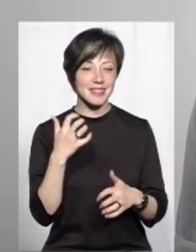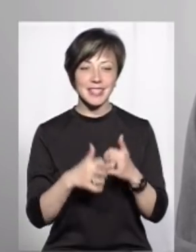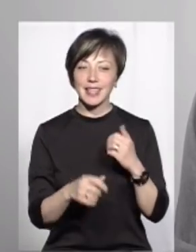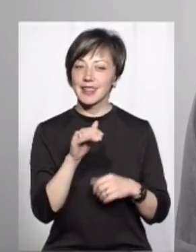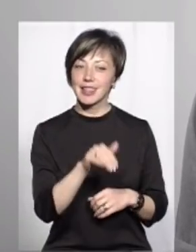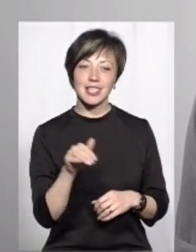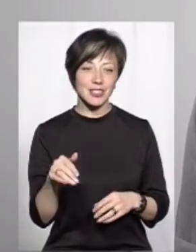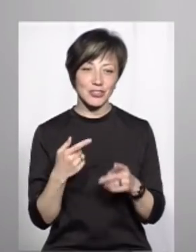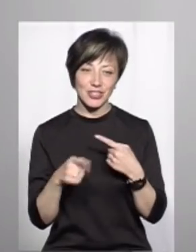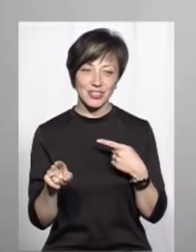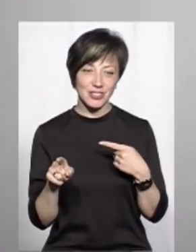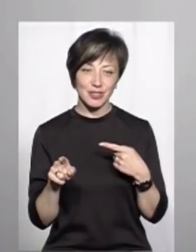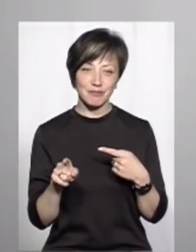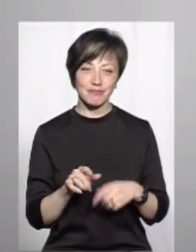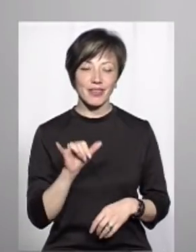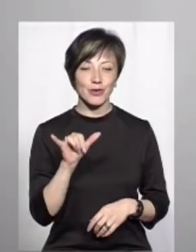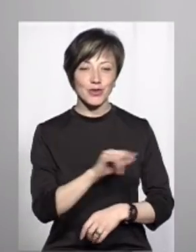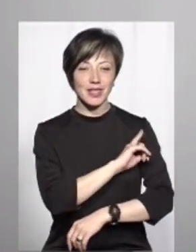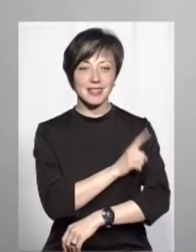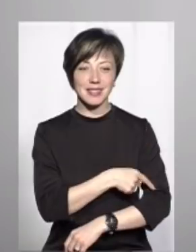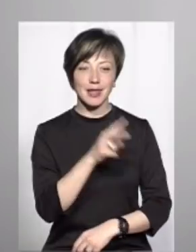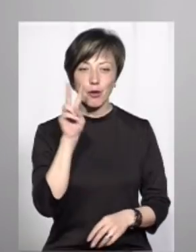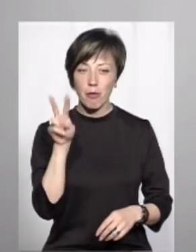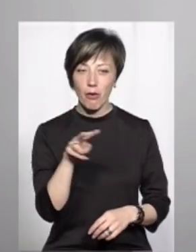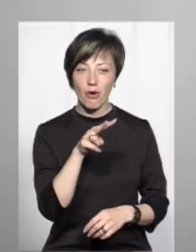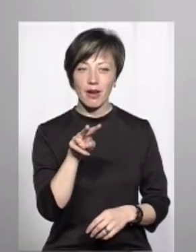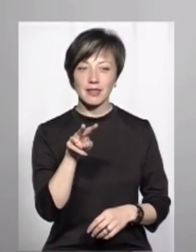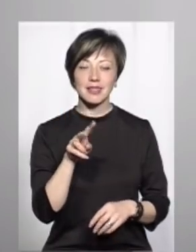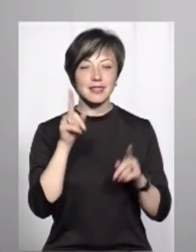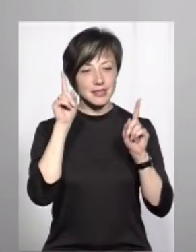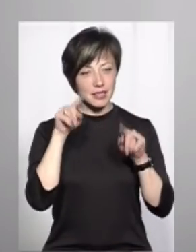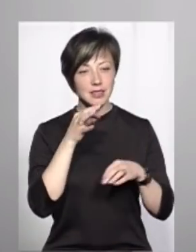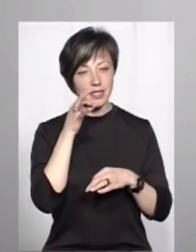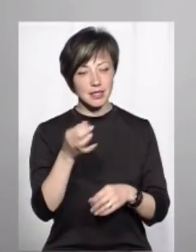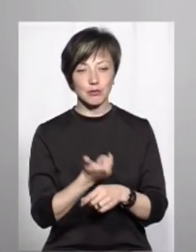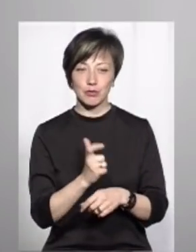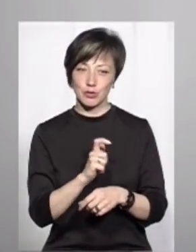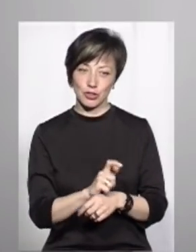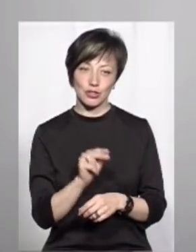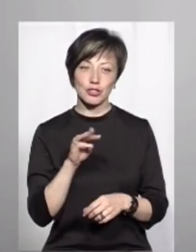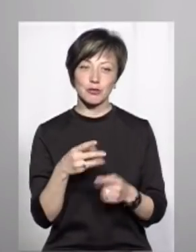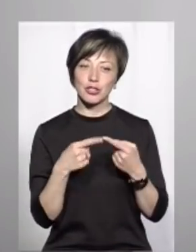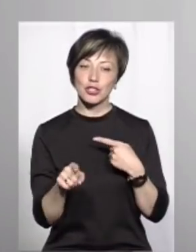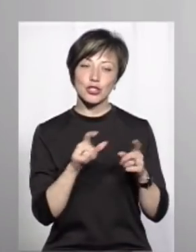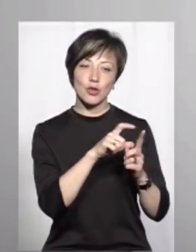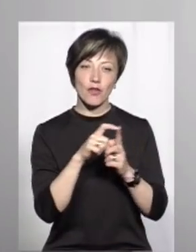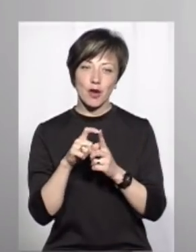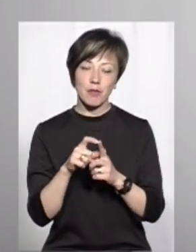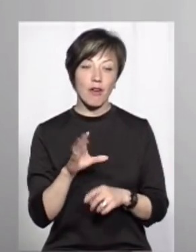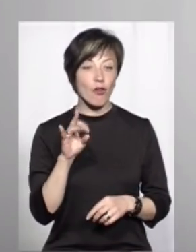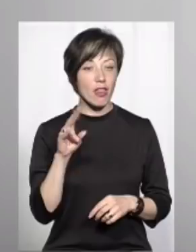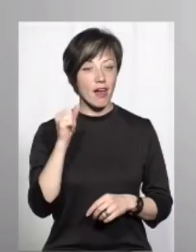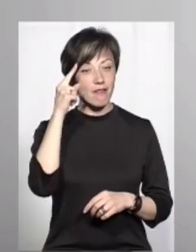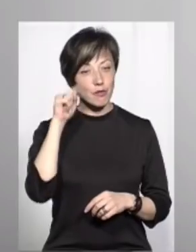серед тисячі інших. У неї сильний погляд. Вона здатна очима сказати значно більше, ніж інші словами. Вона